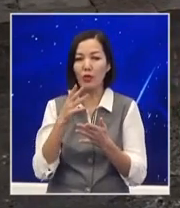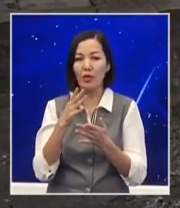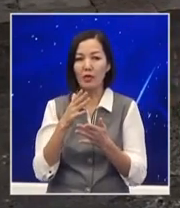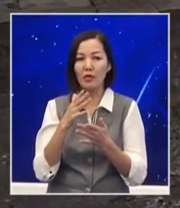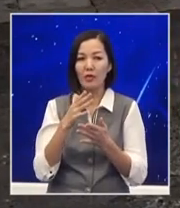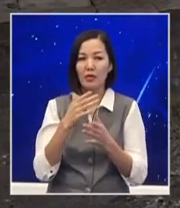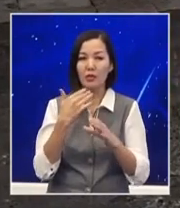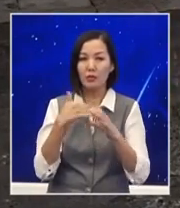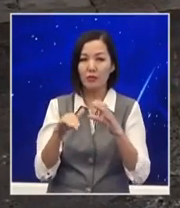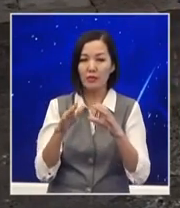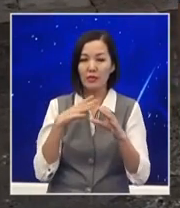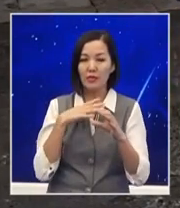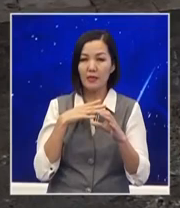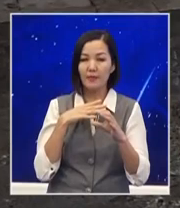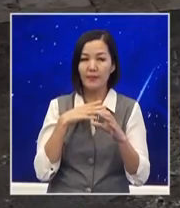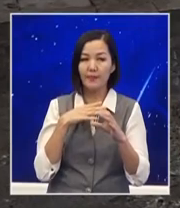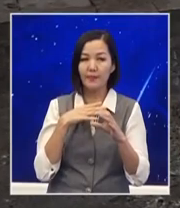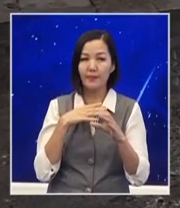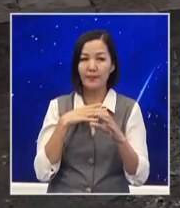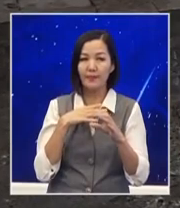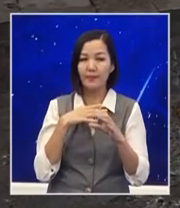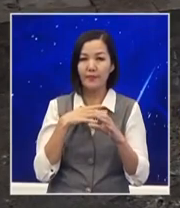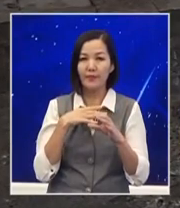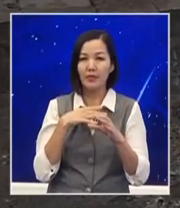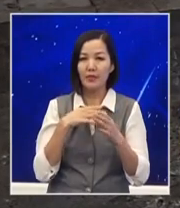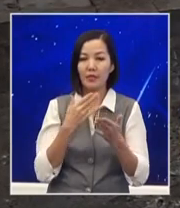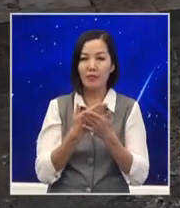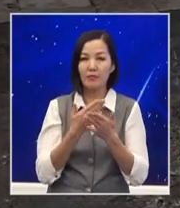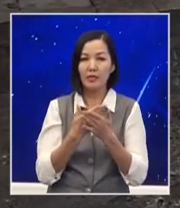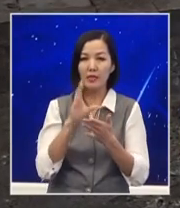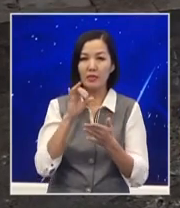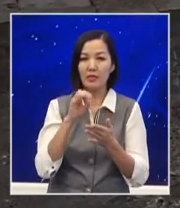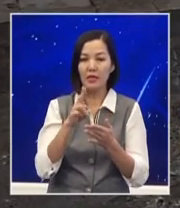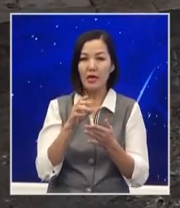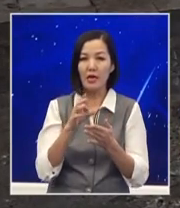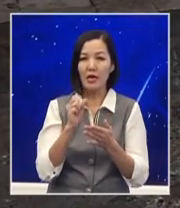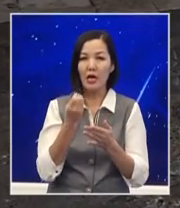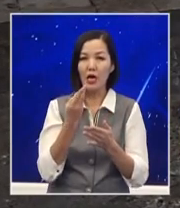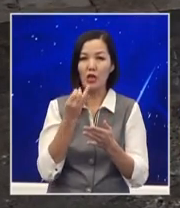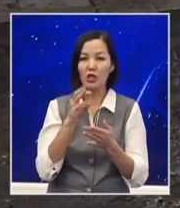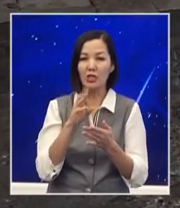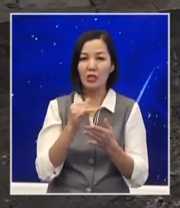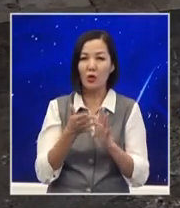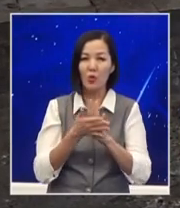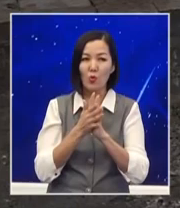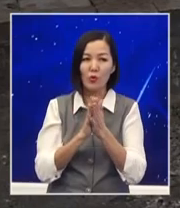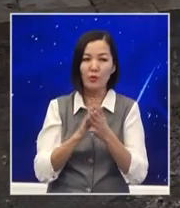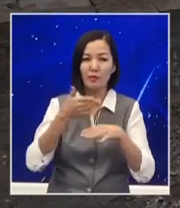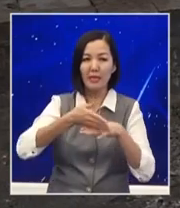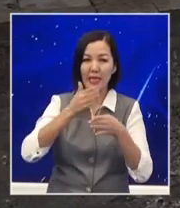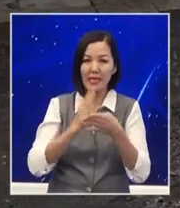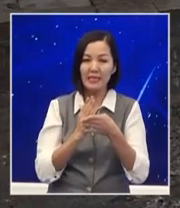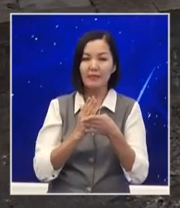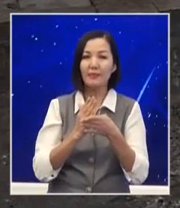тонна жіберсек, мысалы 2 тоннаға қарай біз оған сырға жаңағы ашты қосамыз, ол ұйығаның ен кесіп,